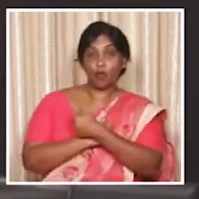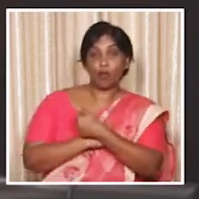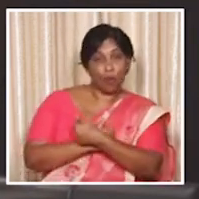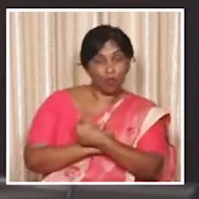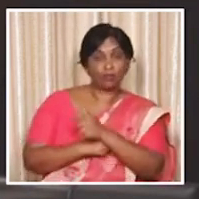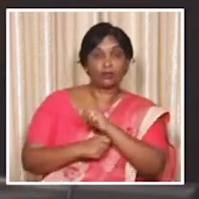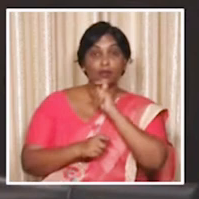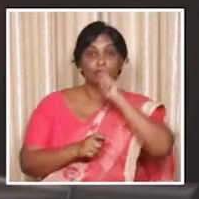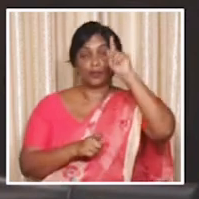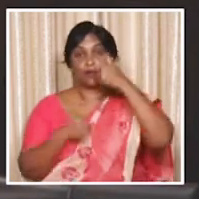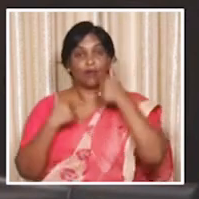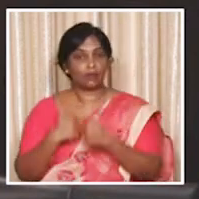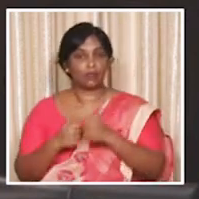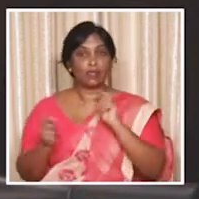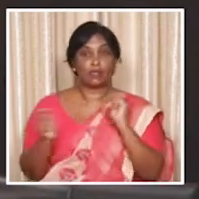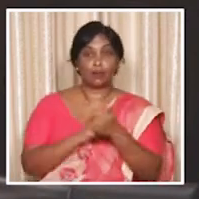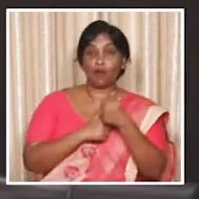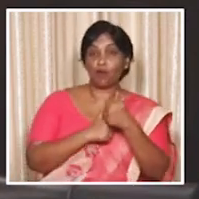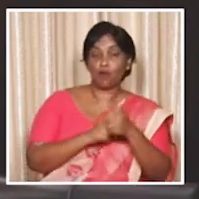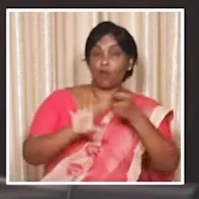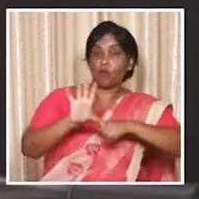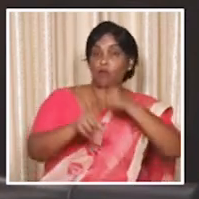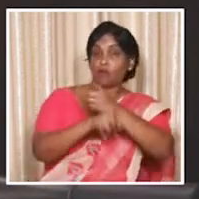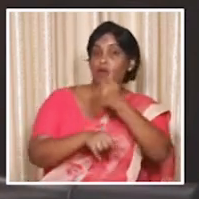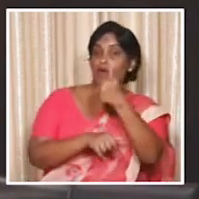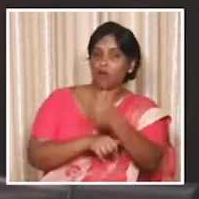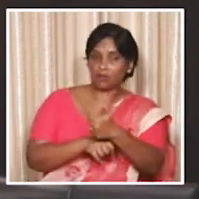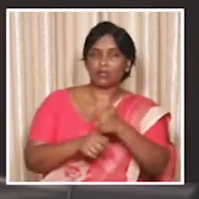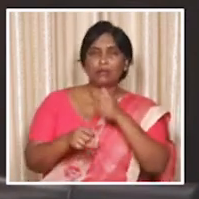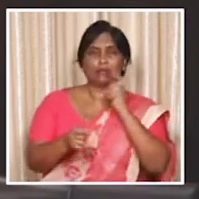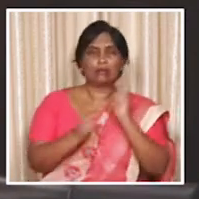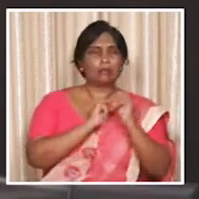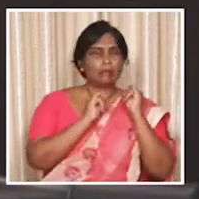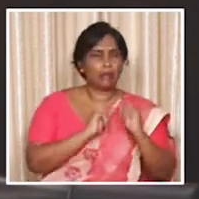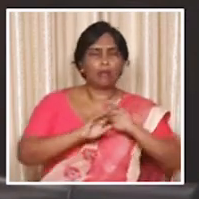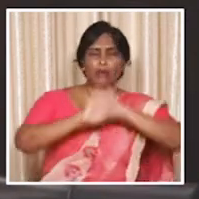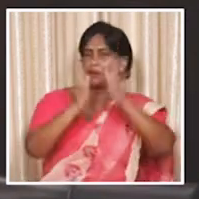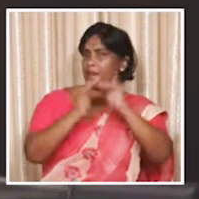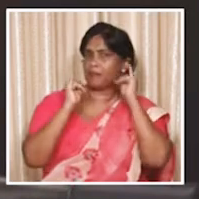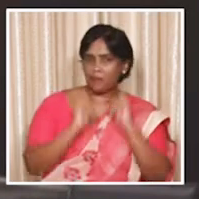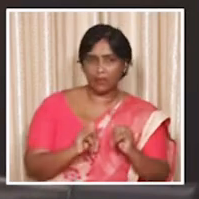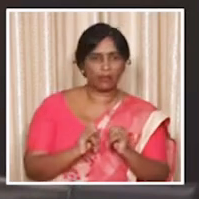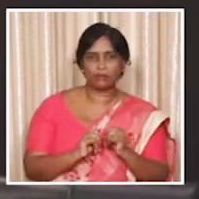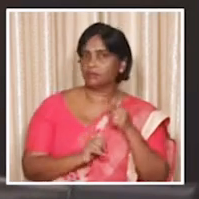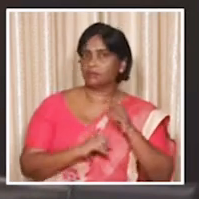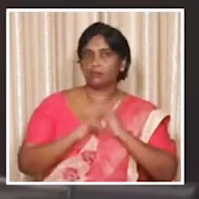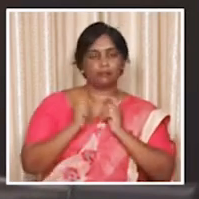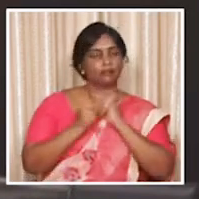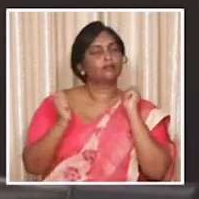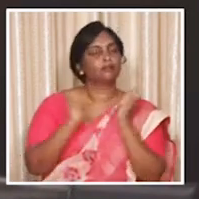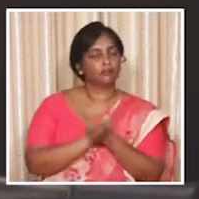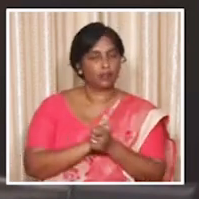වෙලාවට විනිසුරුවන් හොඳ වෙන්නත්, ක්‍රිකට් හොඳ වෙන වෙලාවට පුහුණුකරුවන් හොඳ වෙන්නත්, ක්‍රිකට් නරක වෙලාවට මේ හැමෝම නරක වෙන්නත් මේක මේ වෙනස්